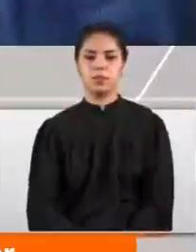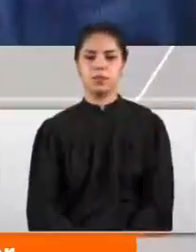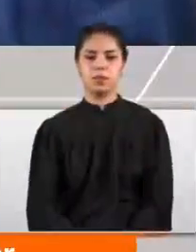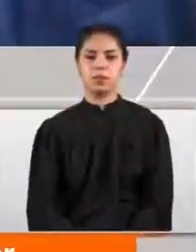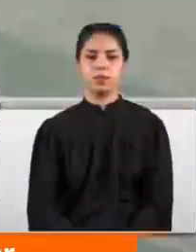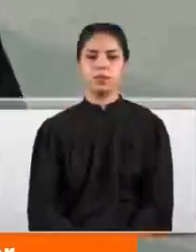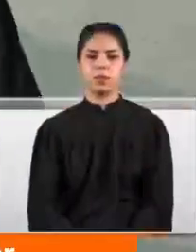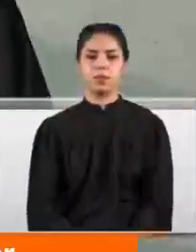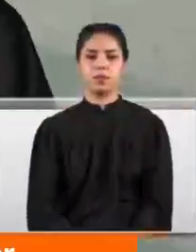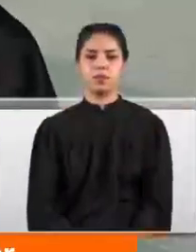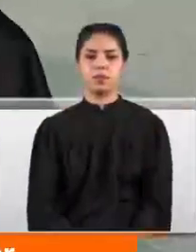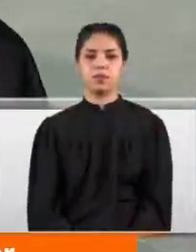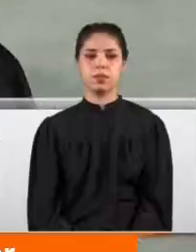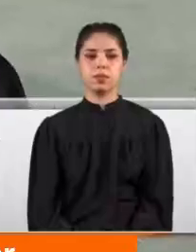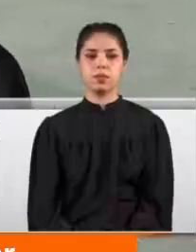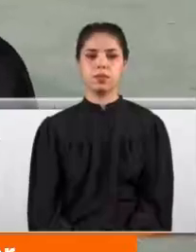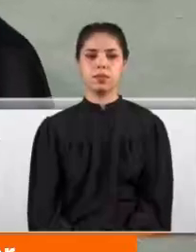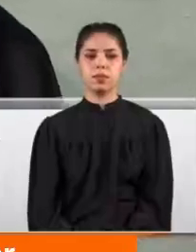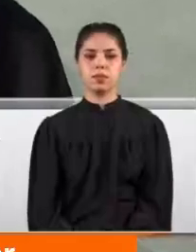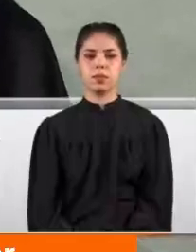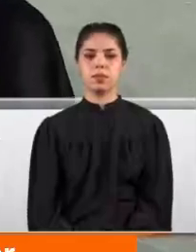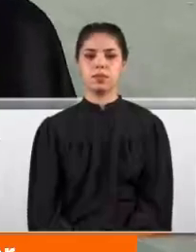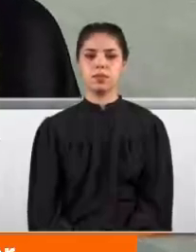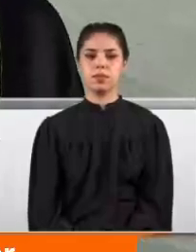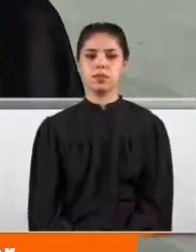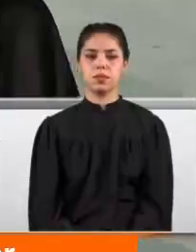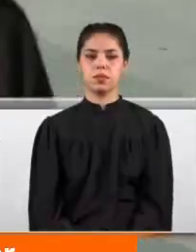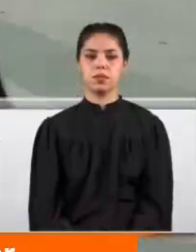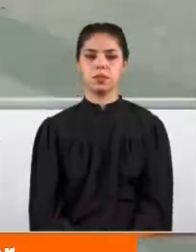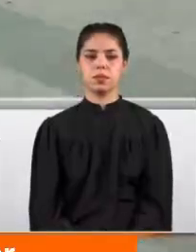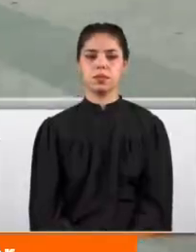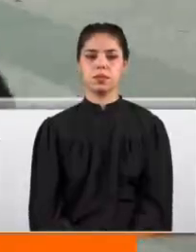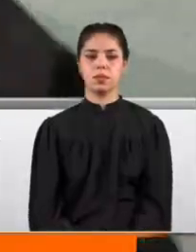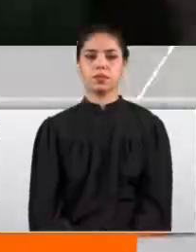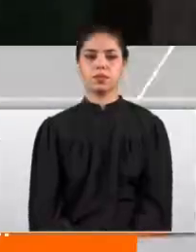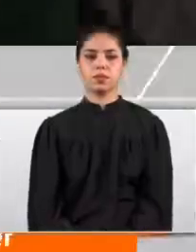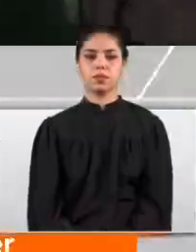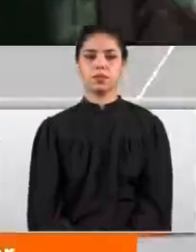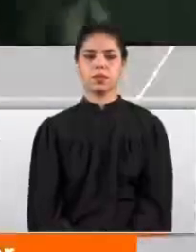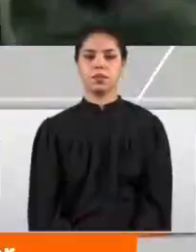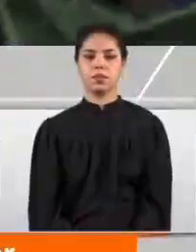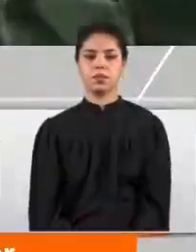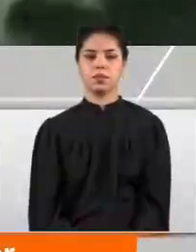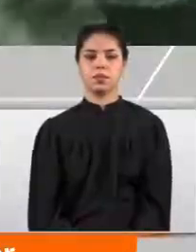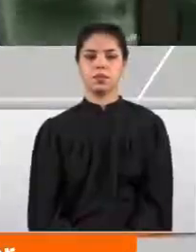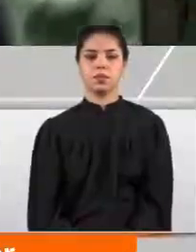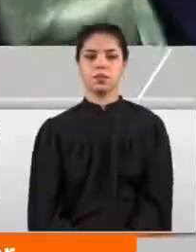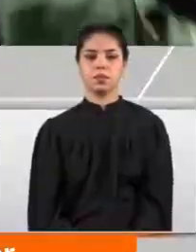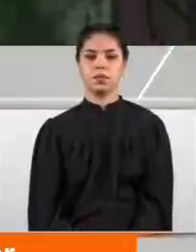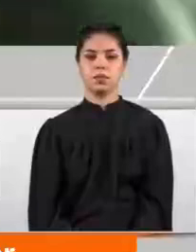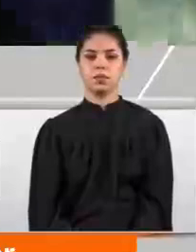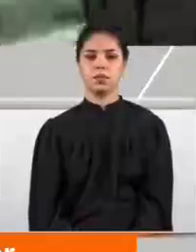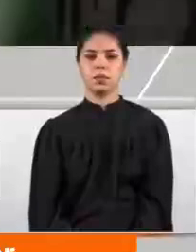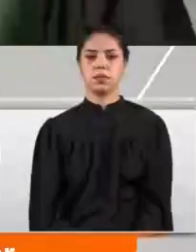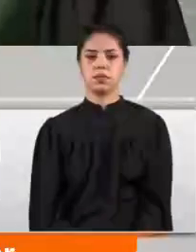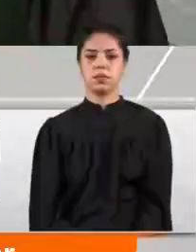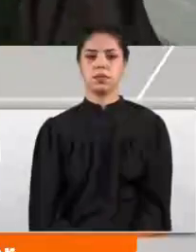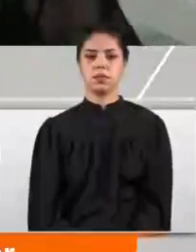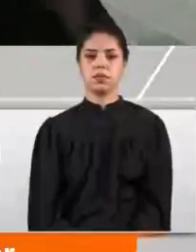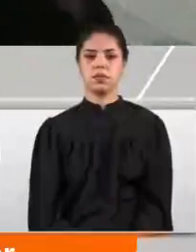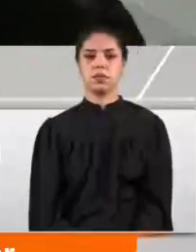sorular soruluyor başsavcılık makamının da adaleti tecelli ettirecek maddi gerçeği ortaya çıkaracak kafalardaki bu soru işaretini menfi ya da müspet